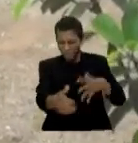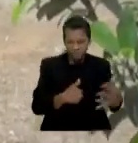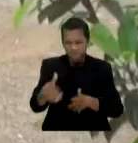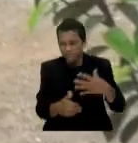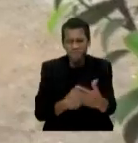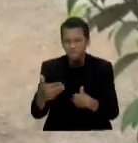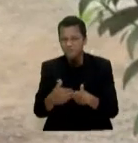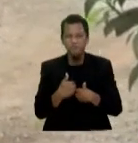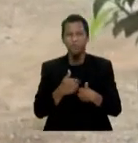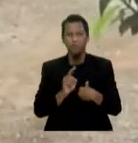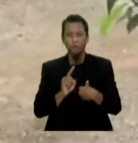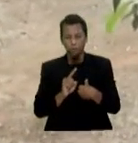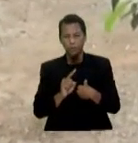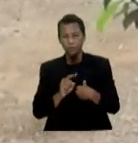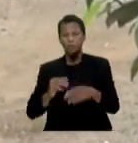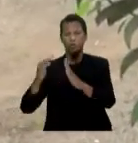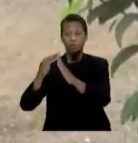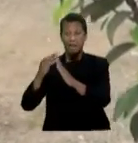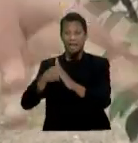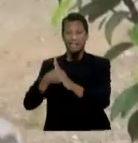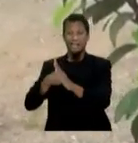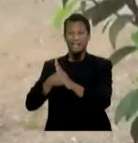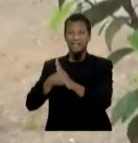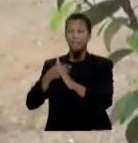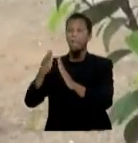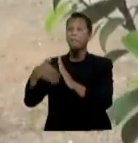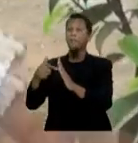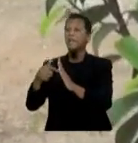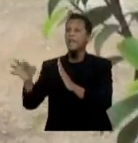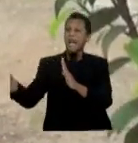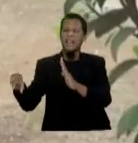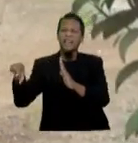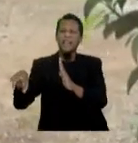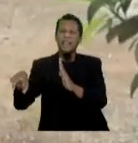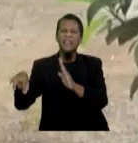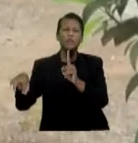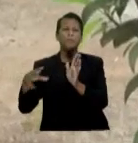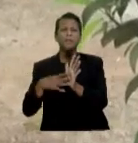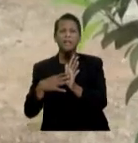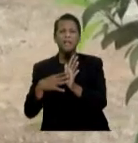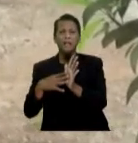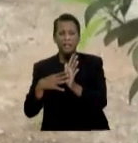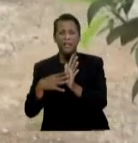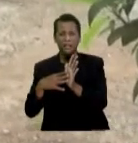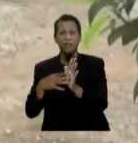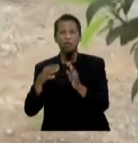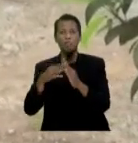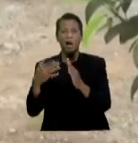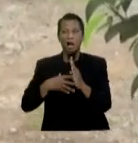ini rumah saya ini sama perusahaan ini terlalu mepet. Cuma jarak 2 meter dari gedung yang khawatir, kan gedung yang ini kena. Setelah